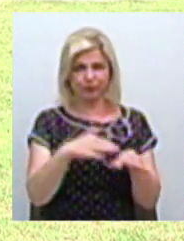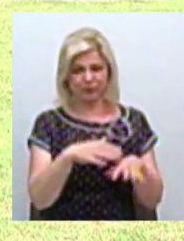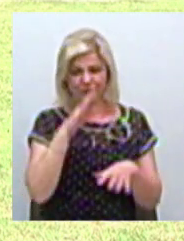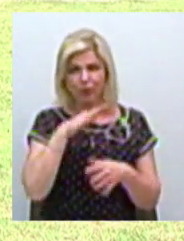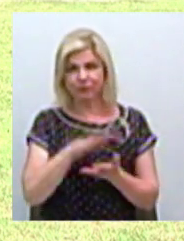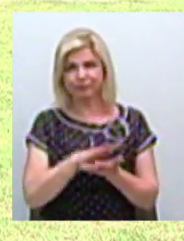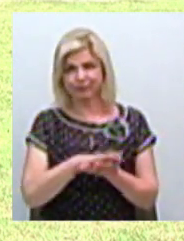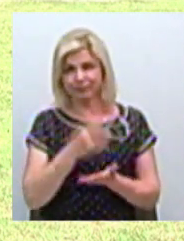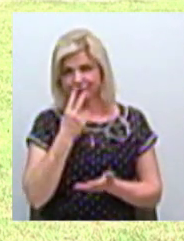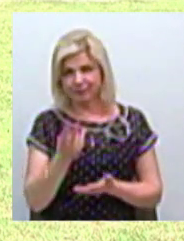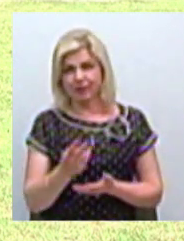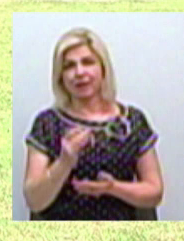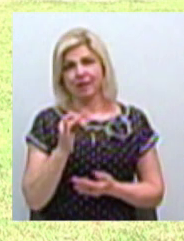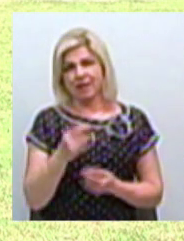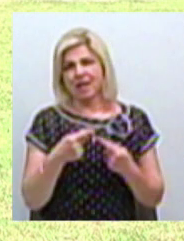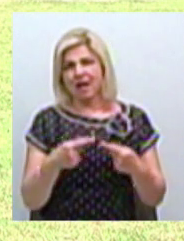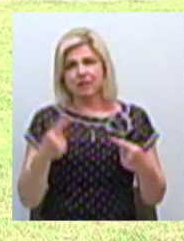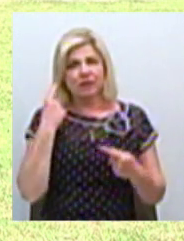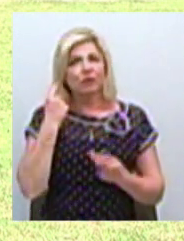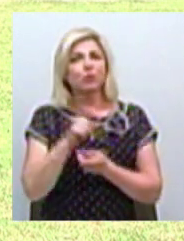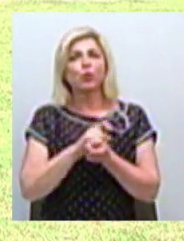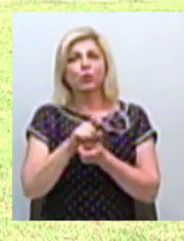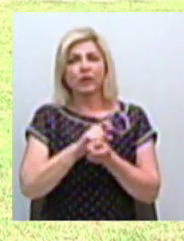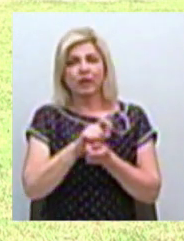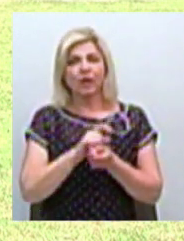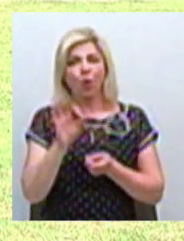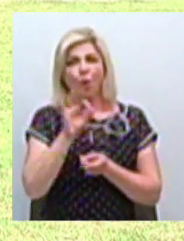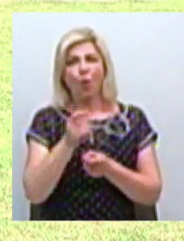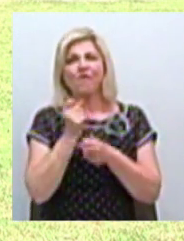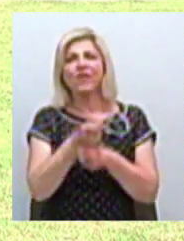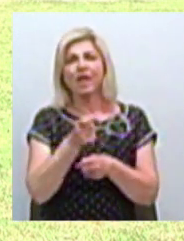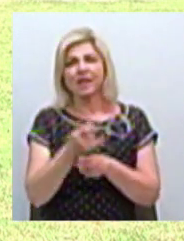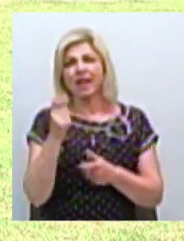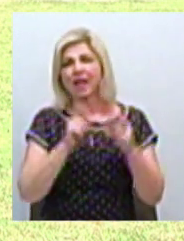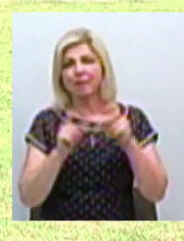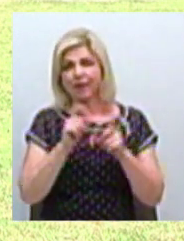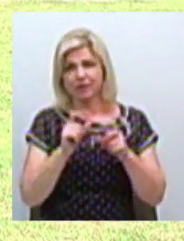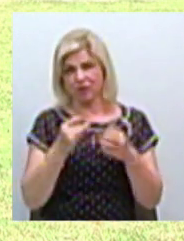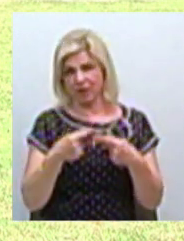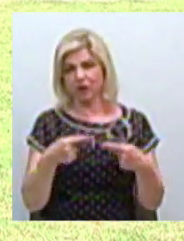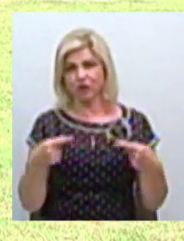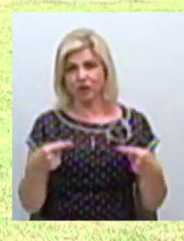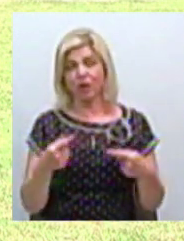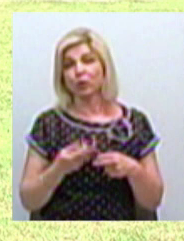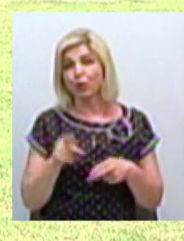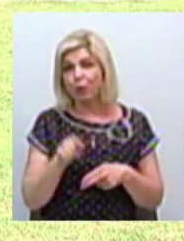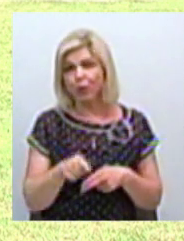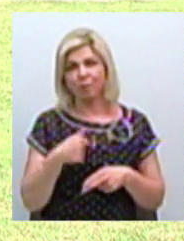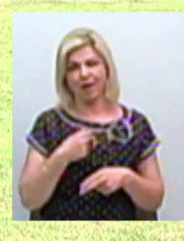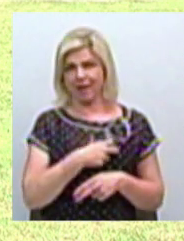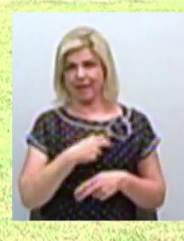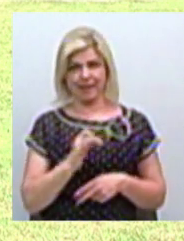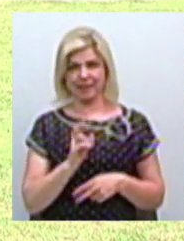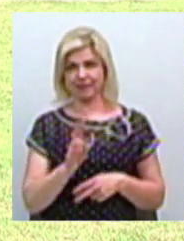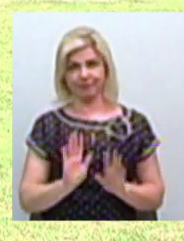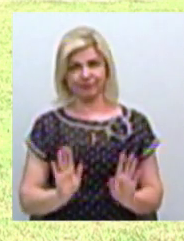І різні чутки ходять про викиди хімічні та інші. Тому ми не ризикуємо